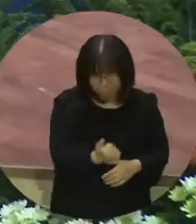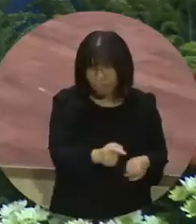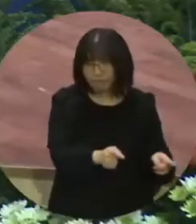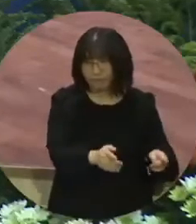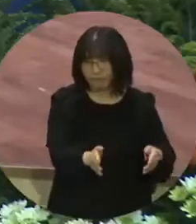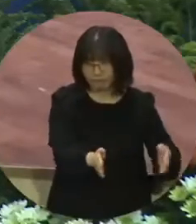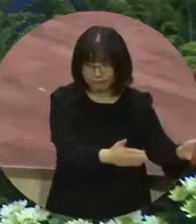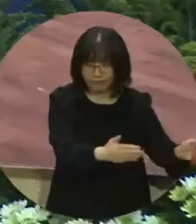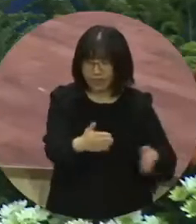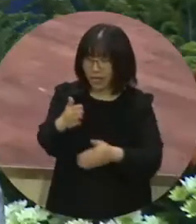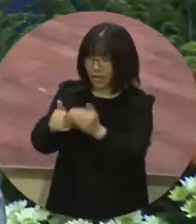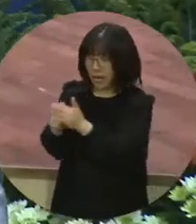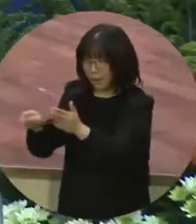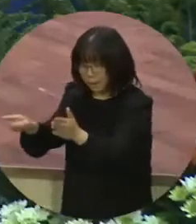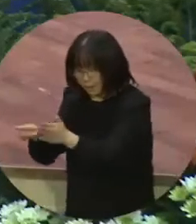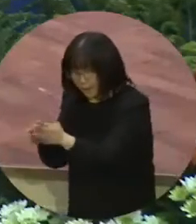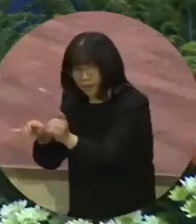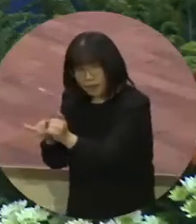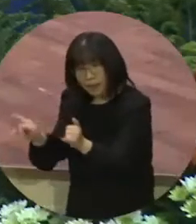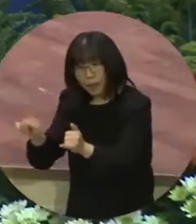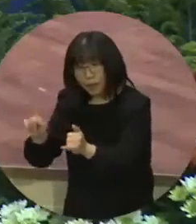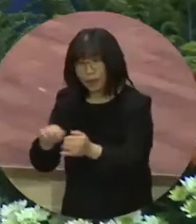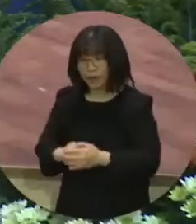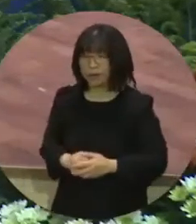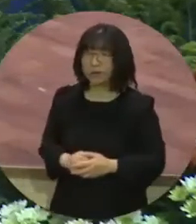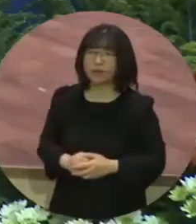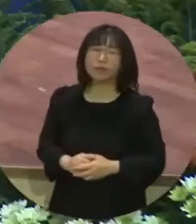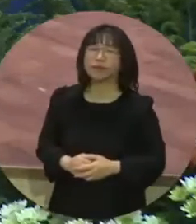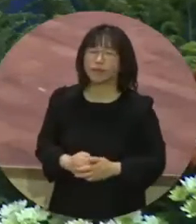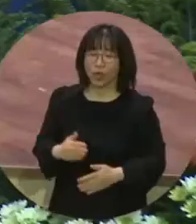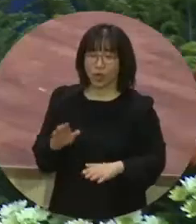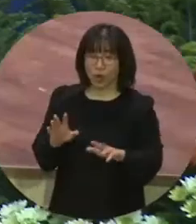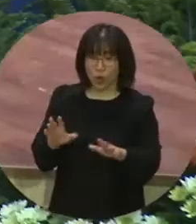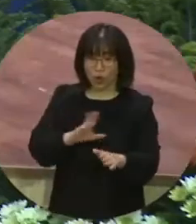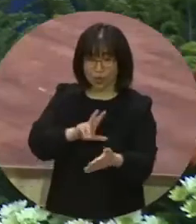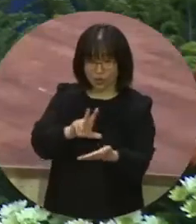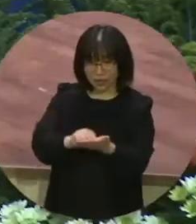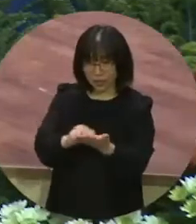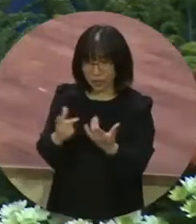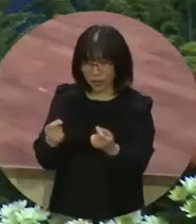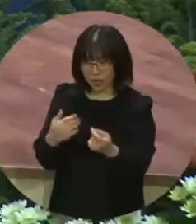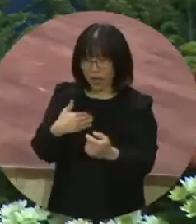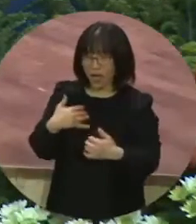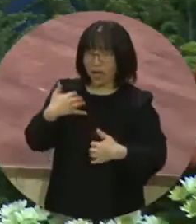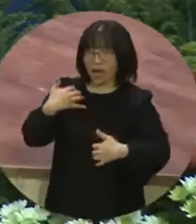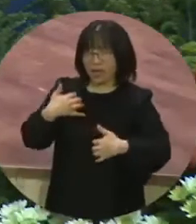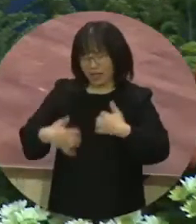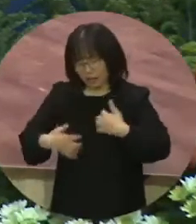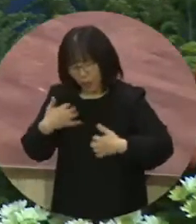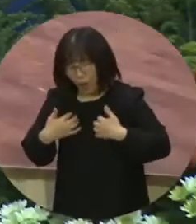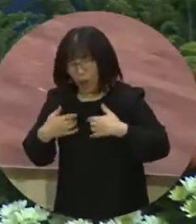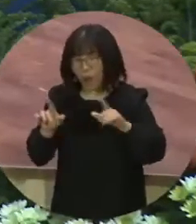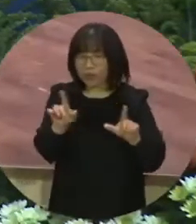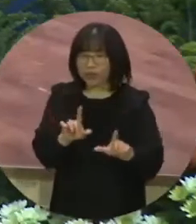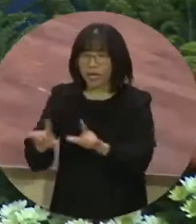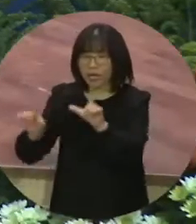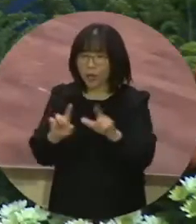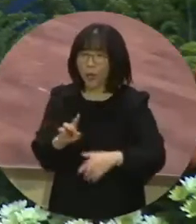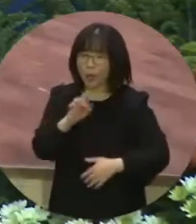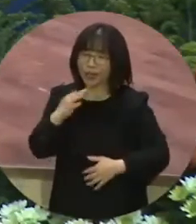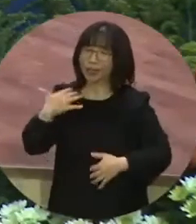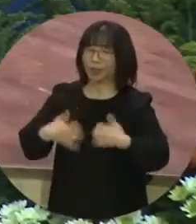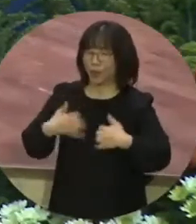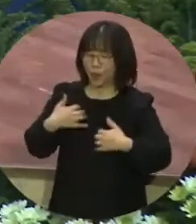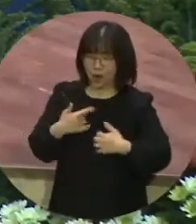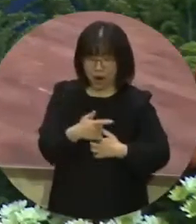반대로 하나님의 말씀을 온전히 붙잡은 사람은 오늘 제목 말씀대로 사는 기쁨, 사는 게 감사하고 사는